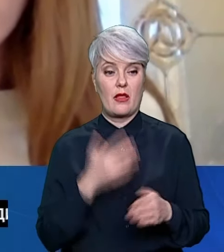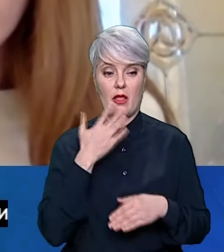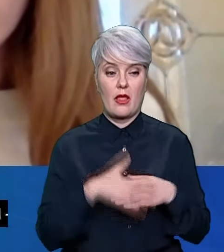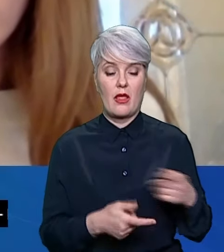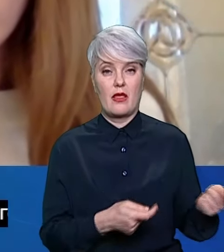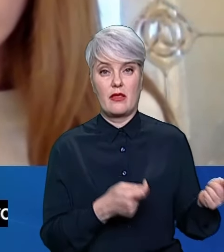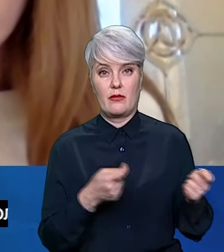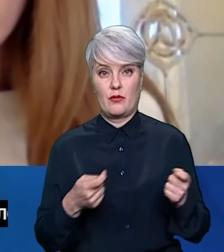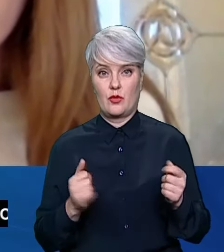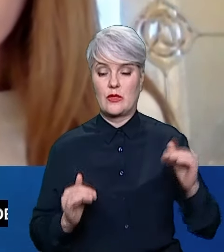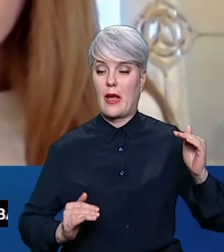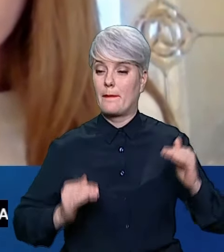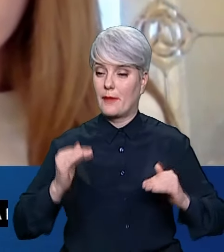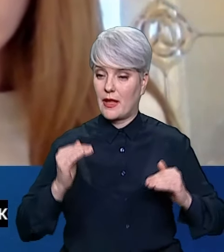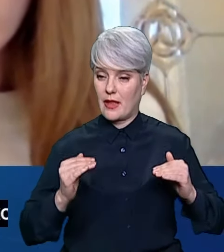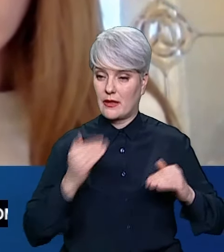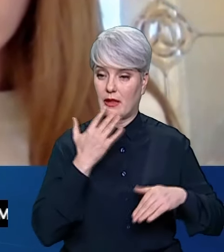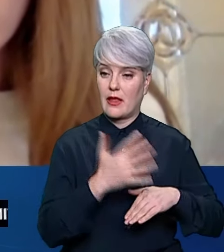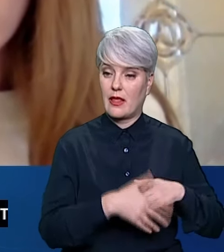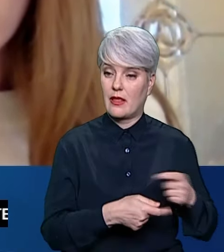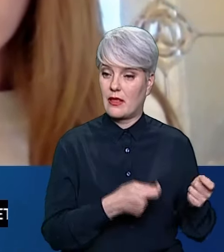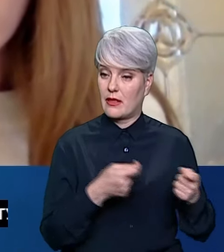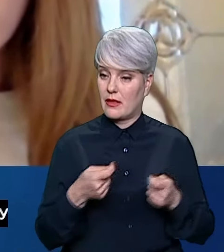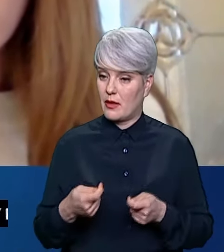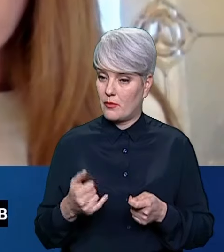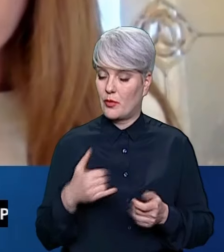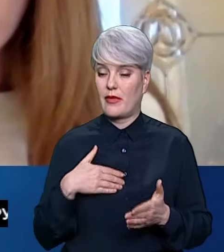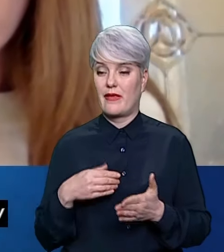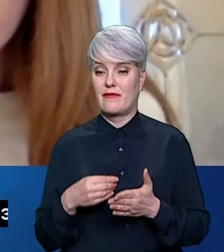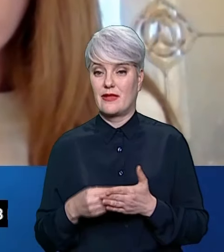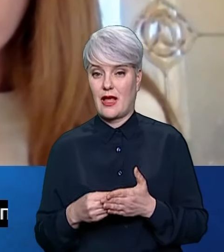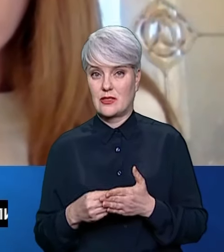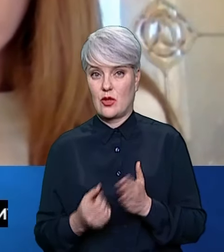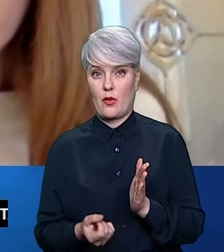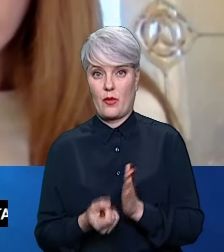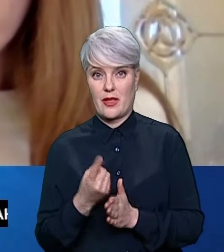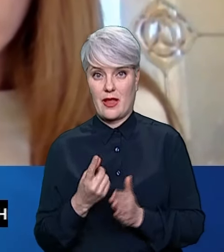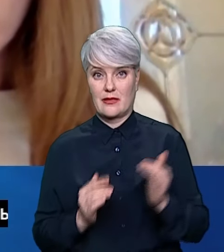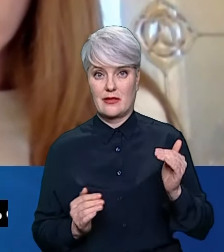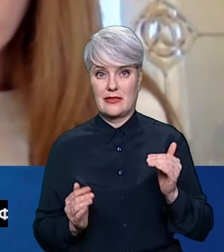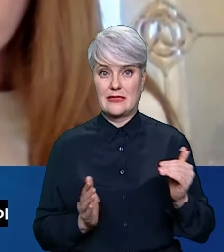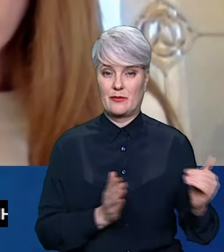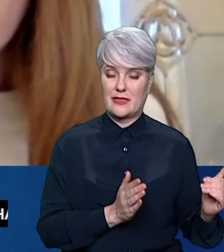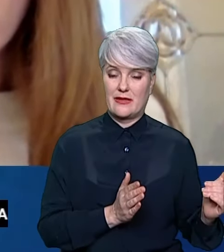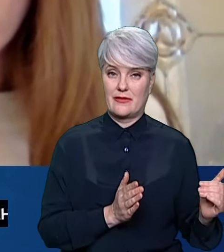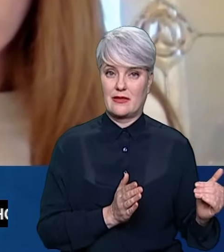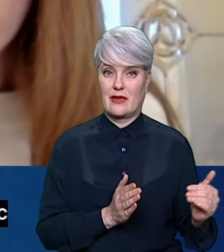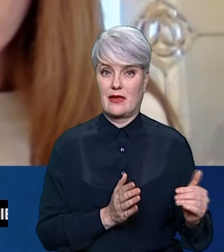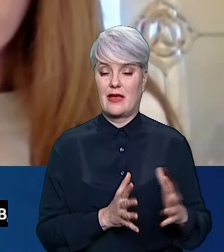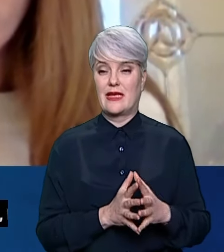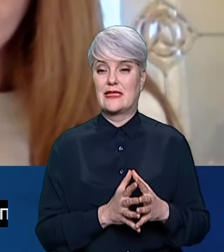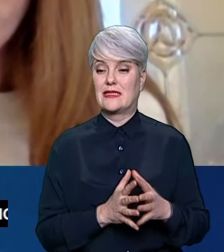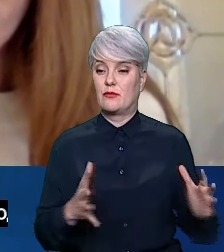цю зиму. Отже, баланс імпорту і власної генерації, він змістився. Тож у цьому балансі